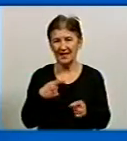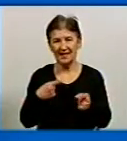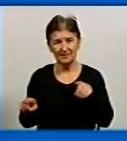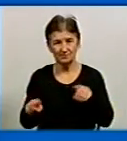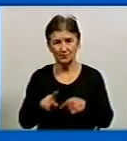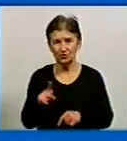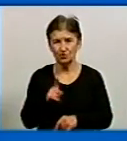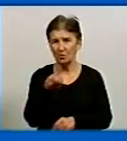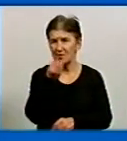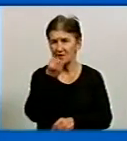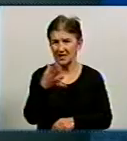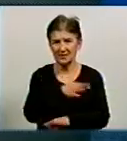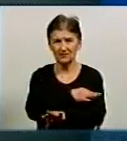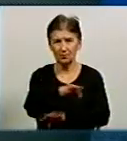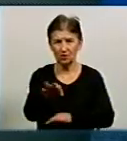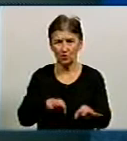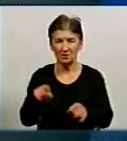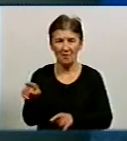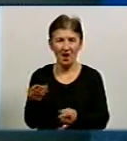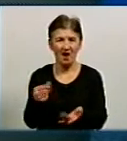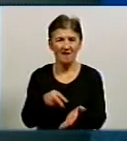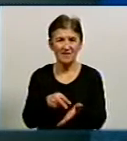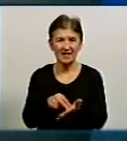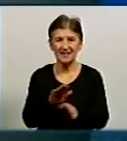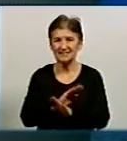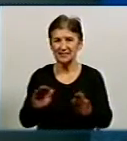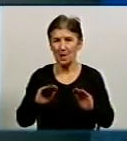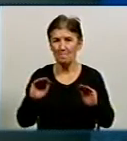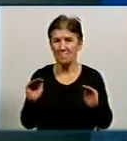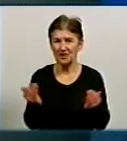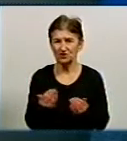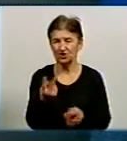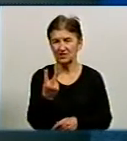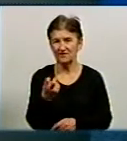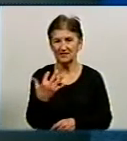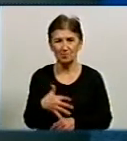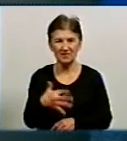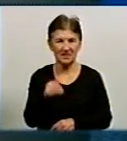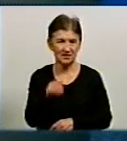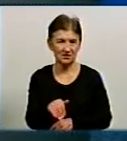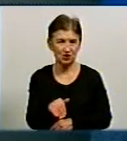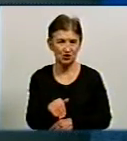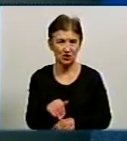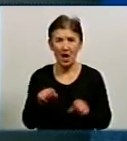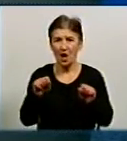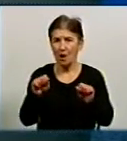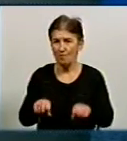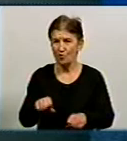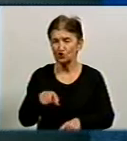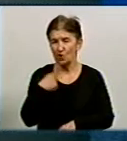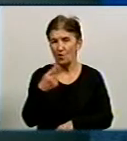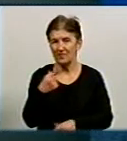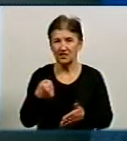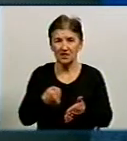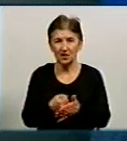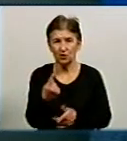реалізувати класний проєкт, його вартість сьогодні має бути не менше, ніж там умовно 250 тисяч. Можна, от ви говорите, що до копійки не